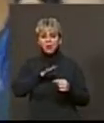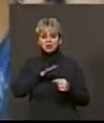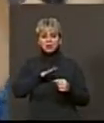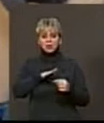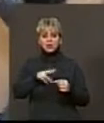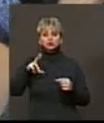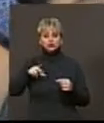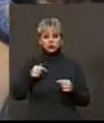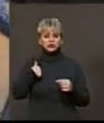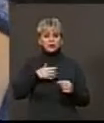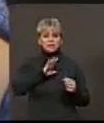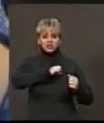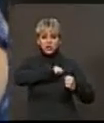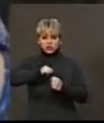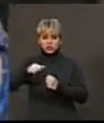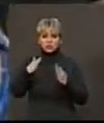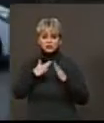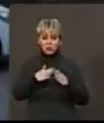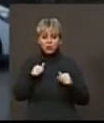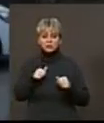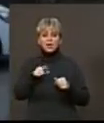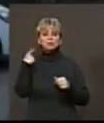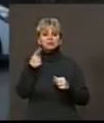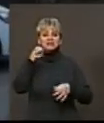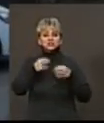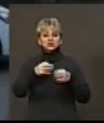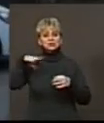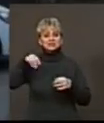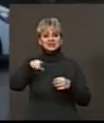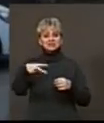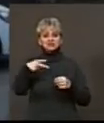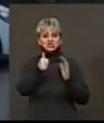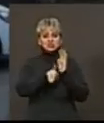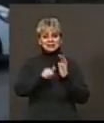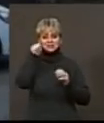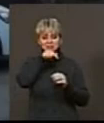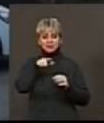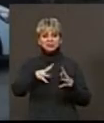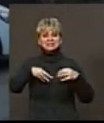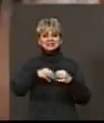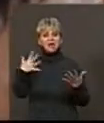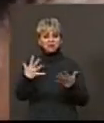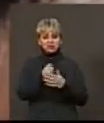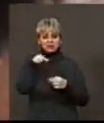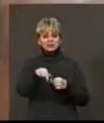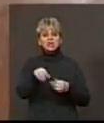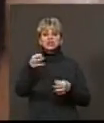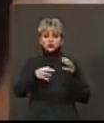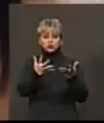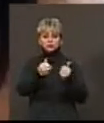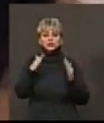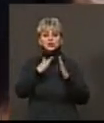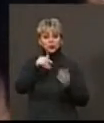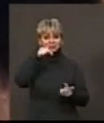вот дочка мне еле-еле сюда тащил домой. Первый суд с соседями в 2016-м семья выиграла. Тогда суд признал